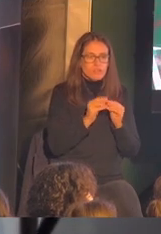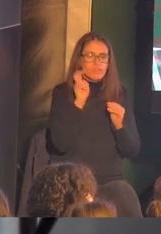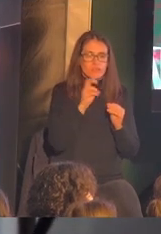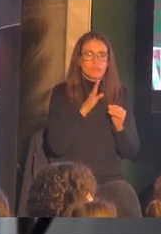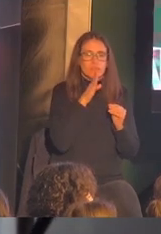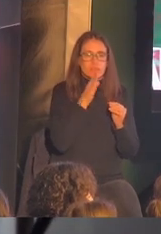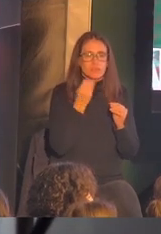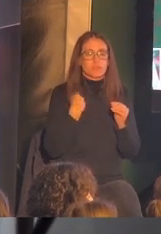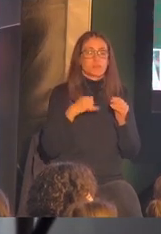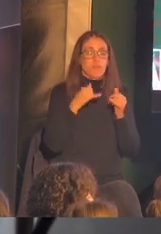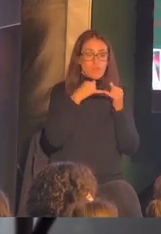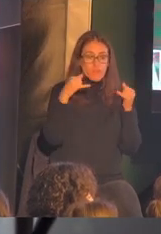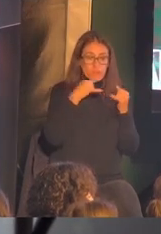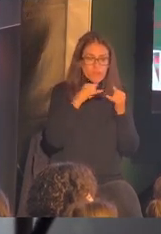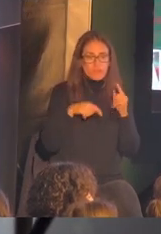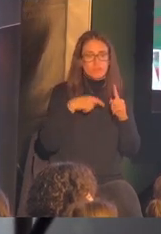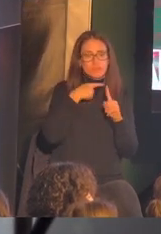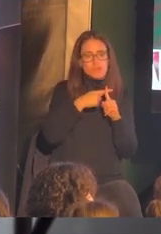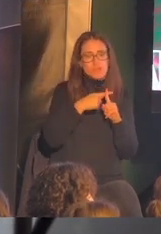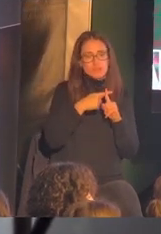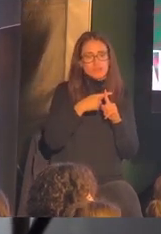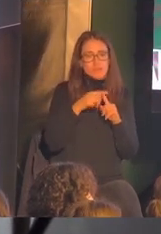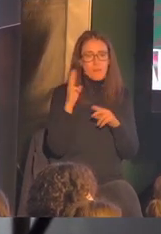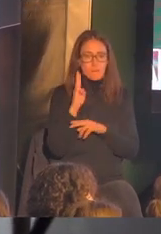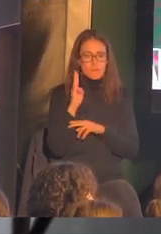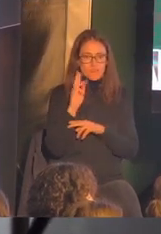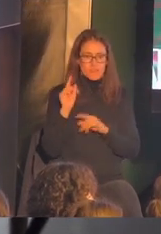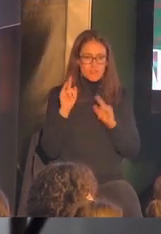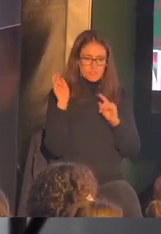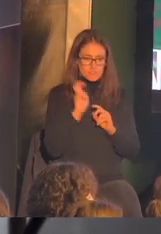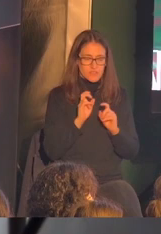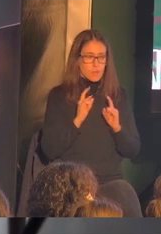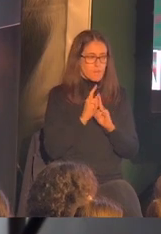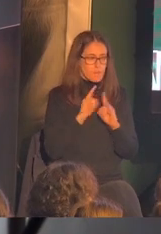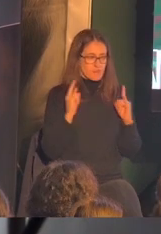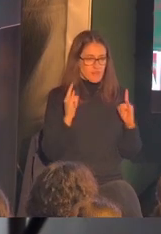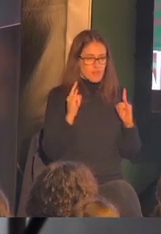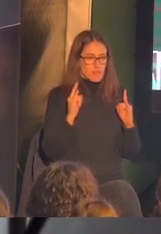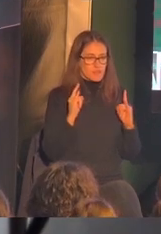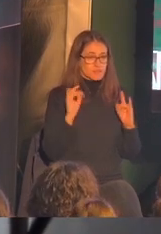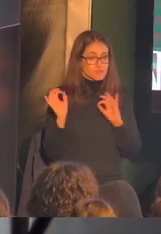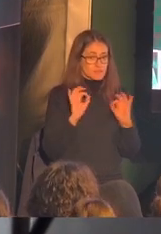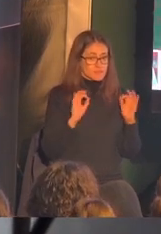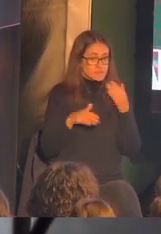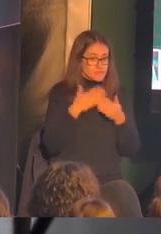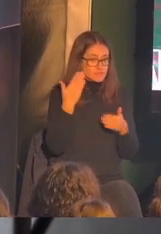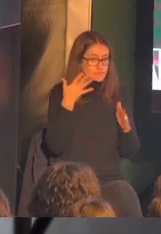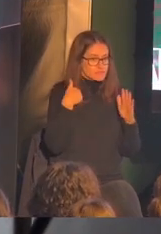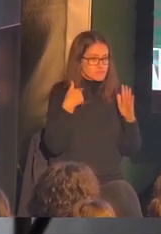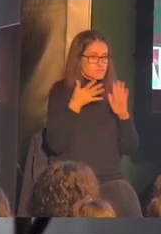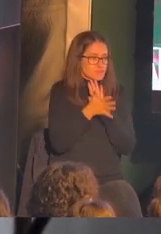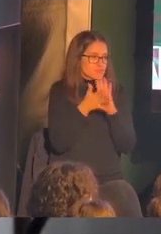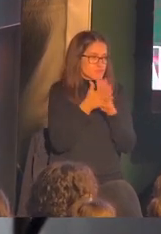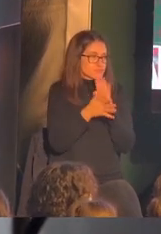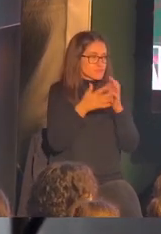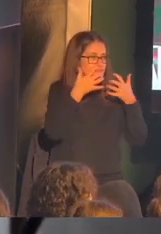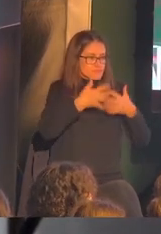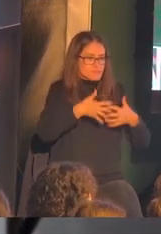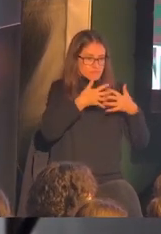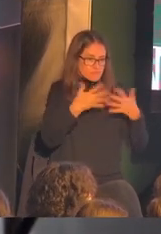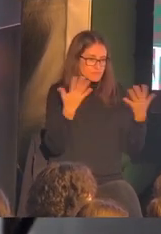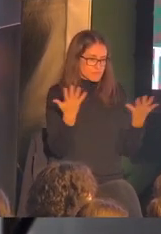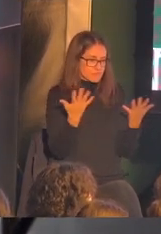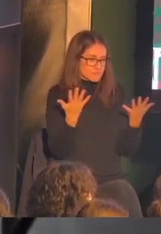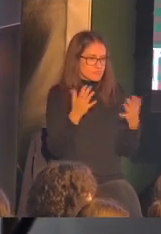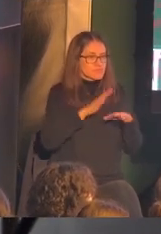i proteïnes vegetals. I bueno, ara quan arrenquem us aniré explicant una mica com funcionen, però perquè